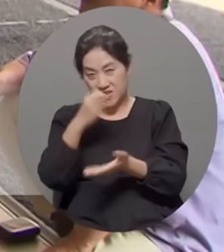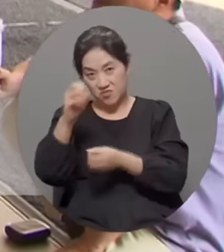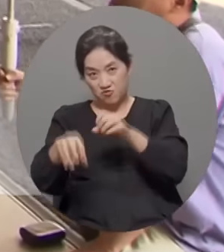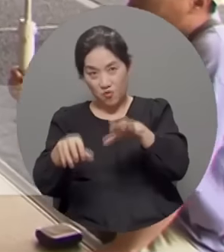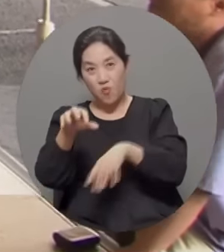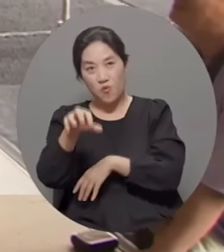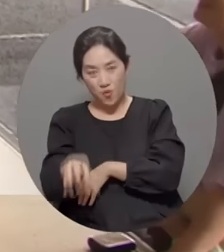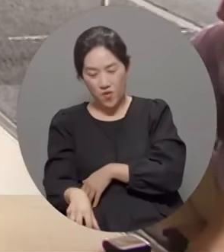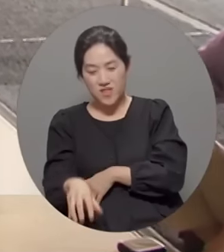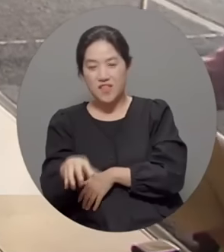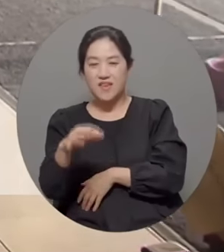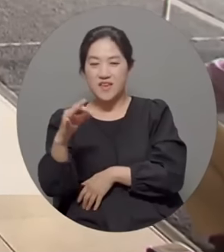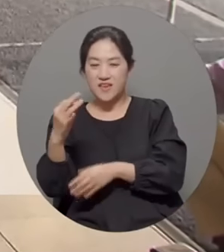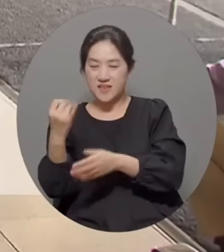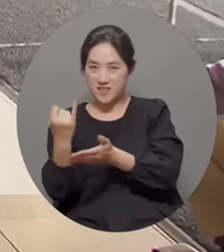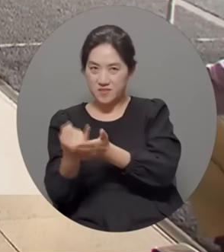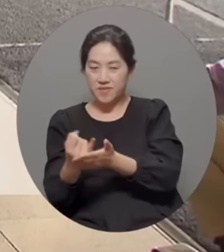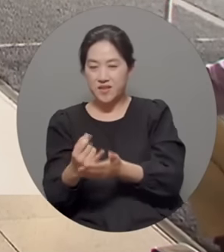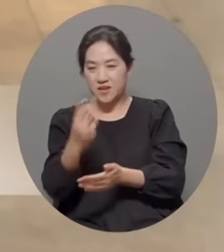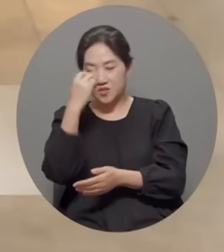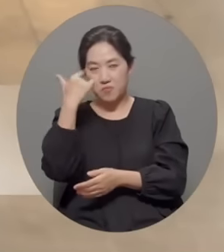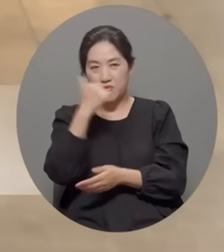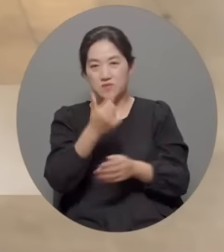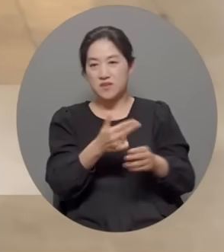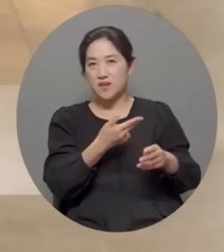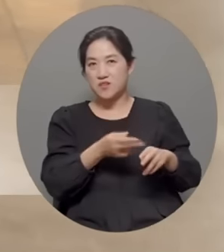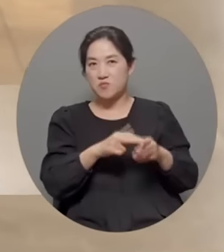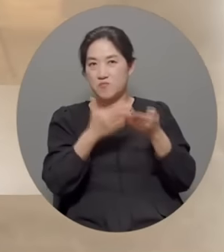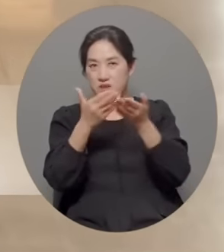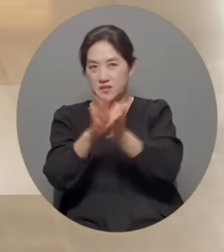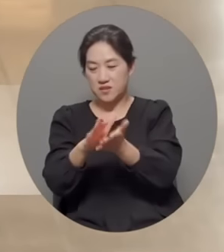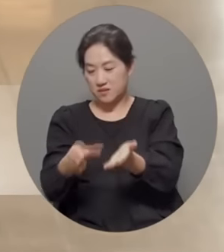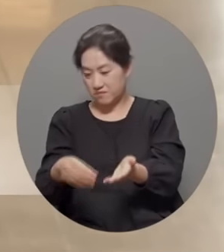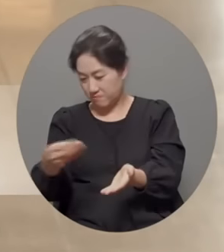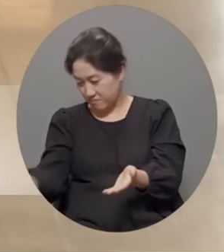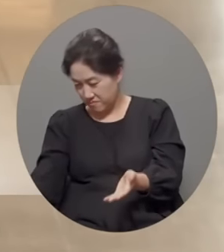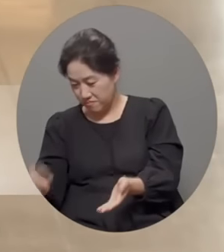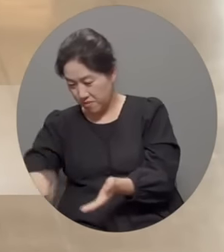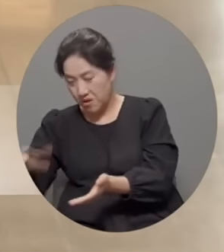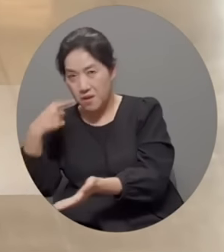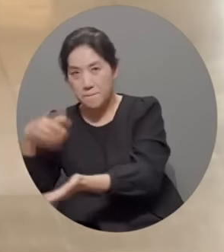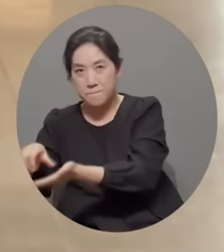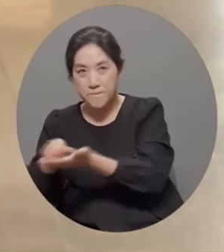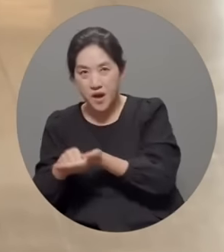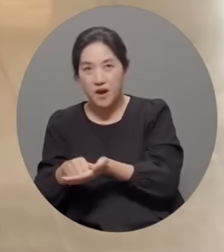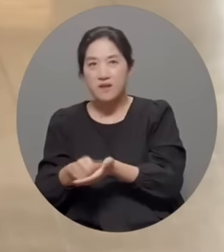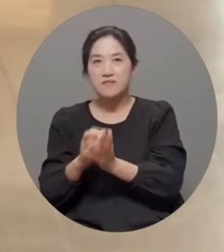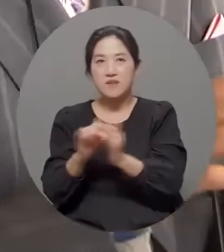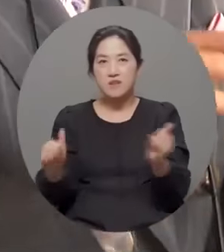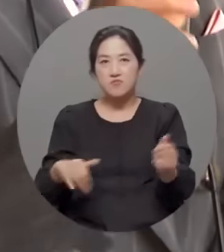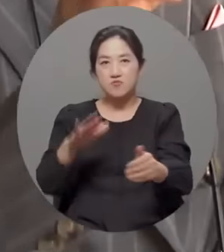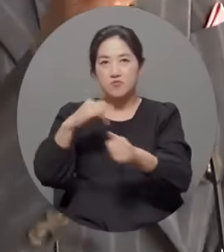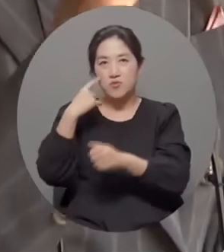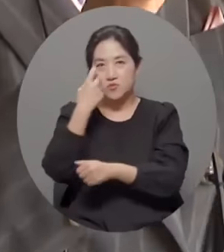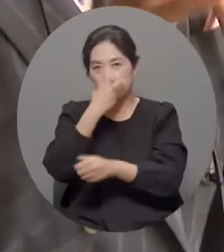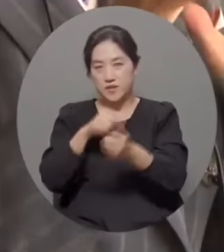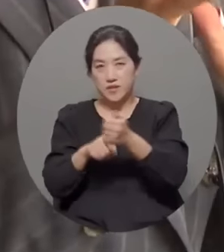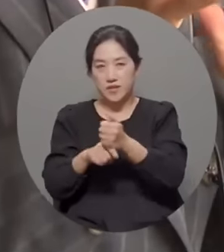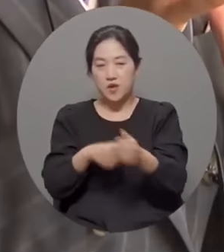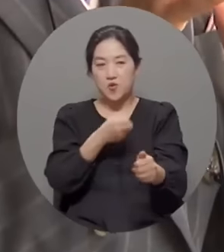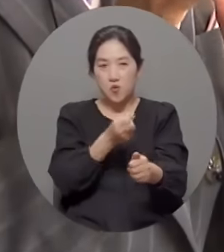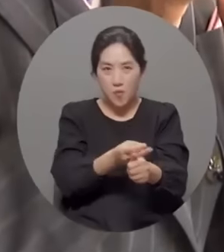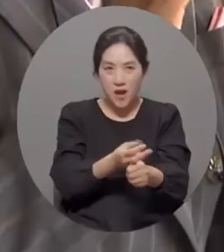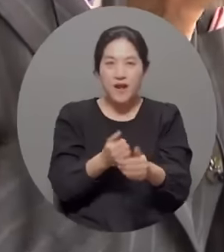최 목사한테 선물 받은 책을 주었다고 MBC에 제보한 입주민을 참고인으로 불러 조사했습니다. 고발인과